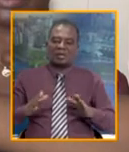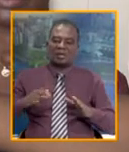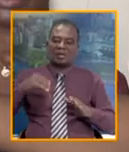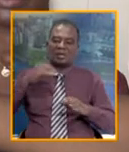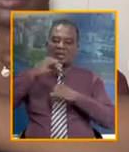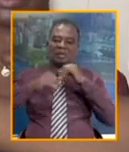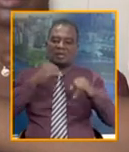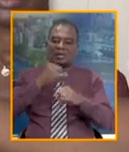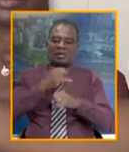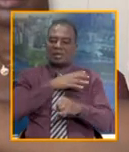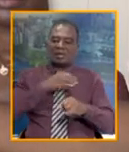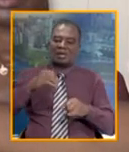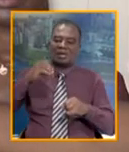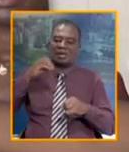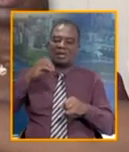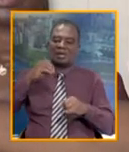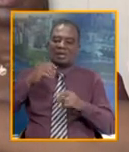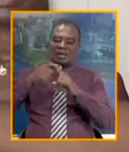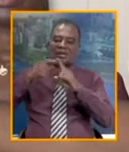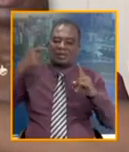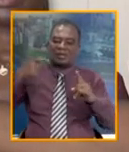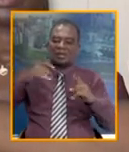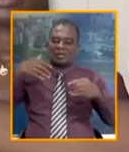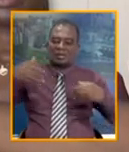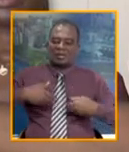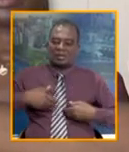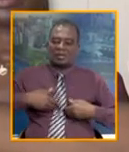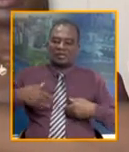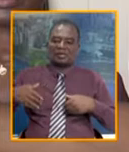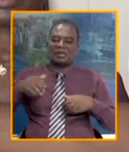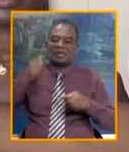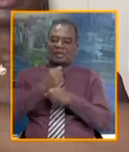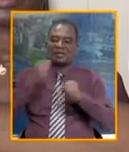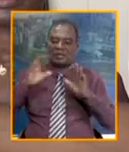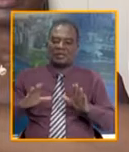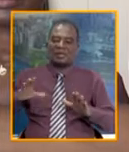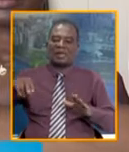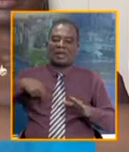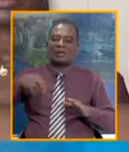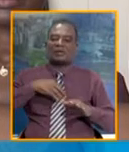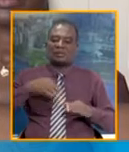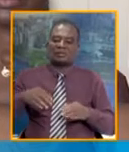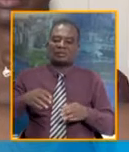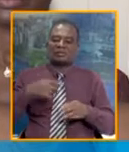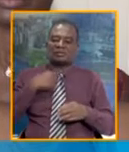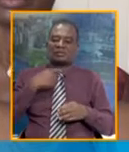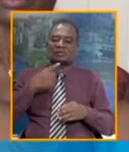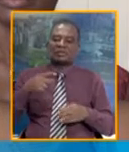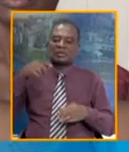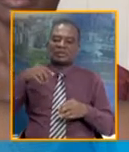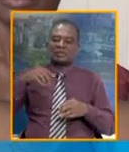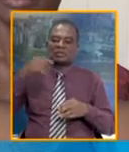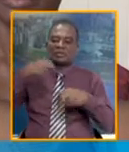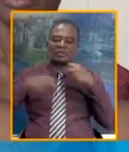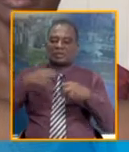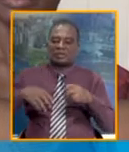l'origine le réseau mondial des jeunes citoyens actifs. Donc nous promouvons au jour le jour la question de la citoyenneté. Et la citoyenneté